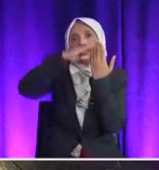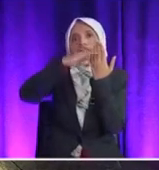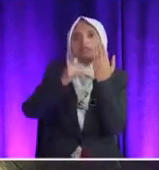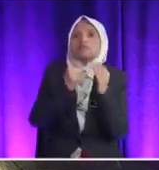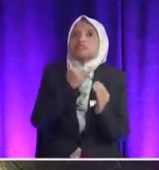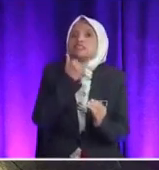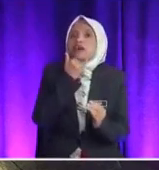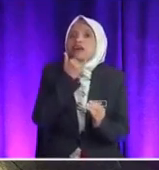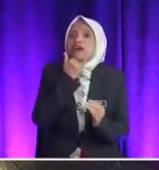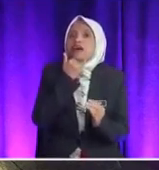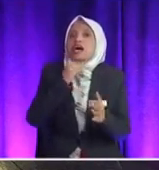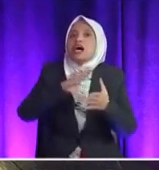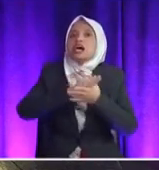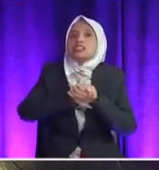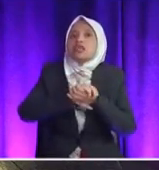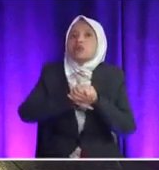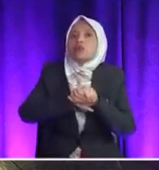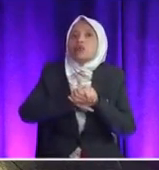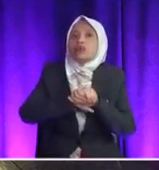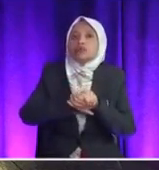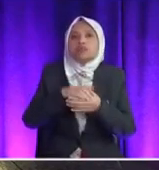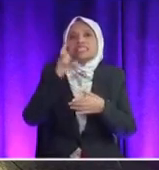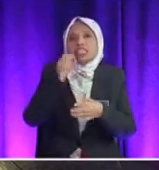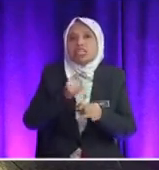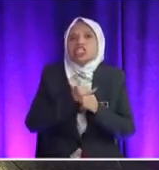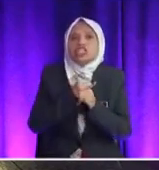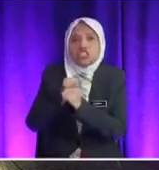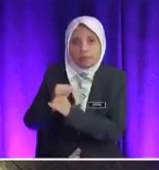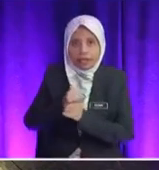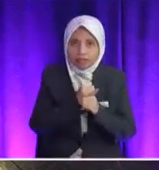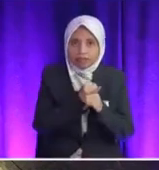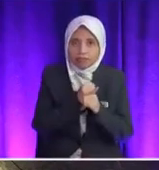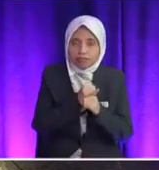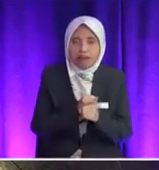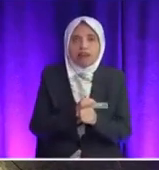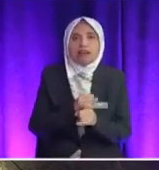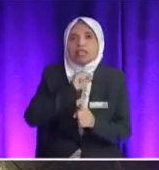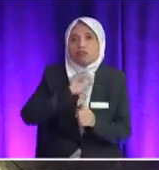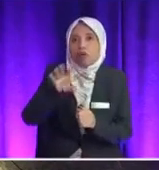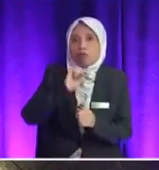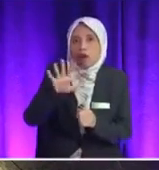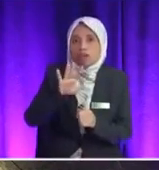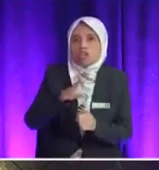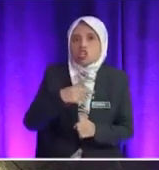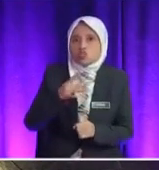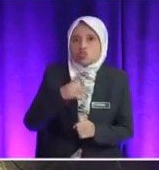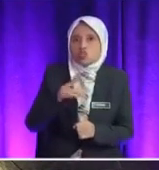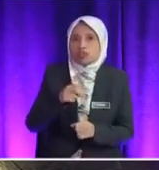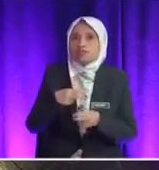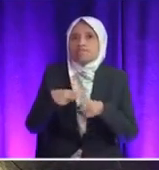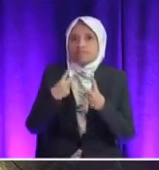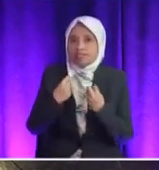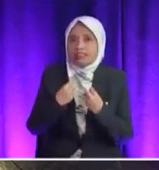ah gak mahal di gue tuh buka-buka murah nih kaleng-kaleng kita